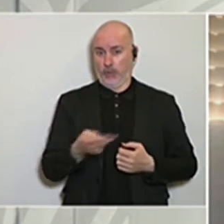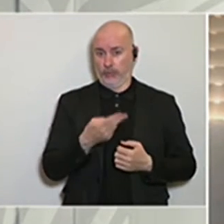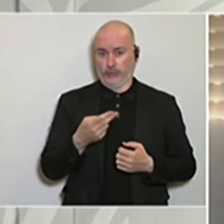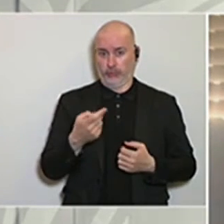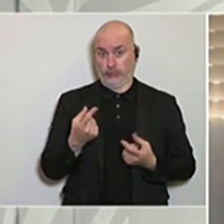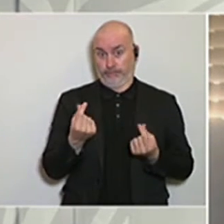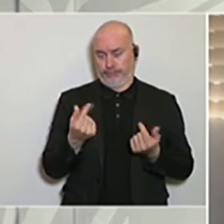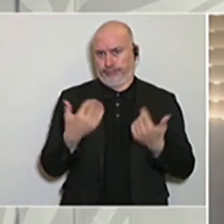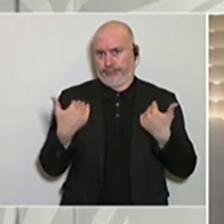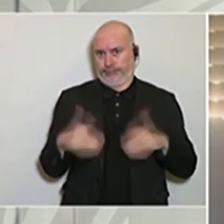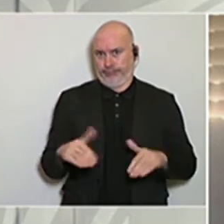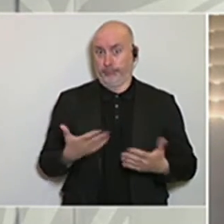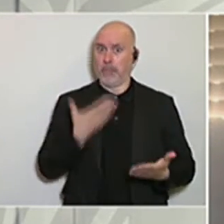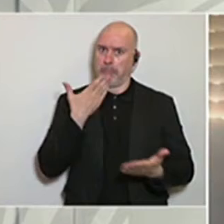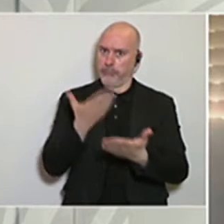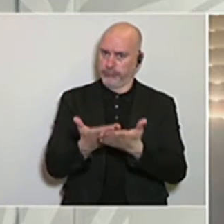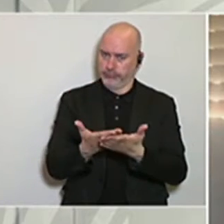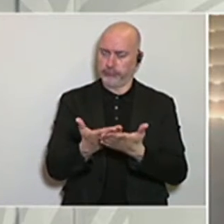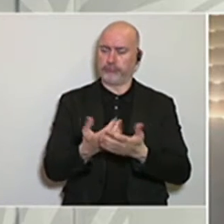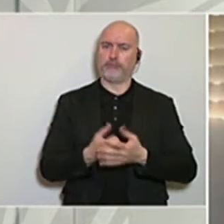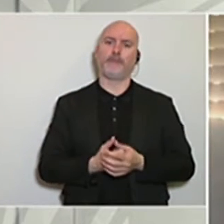de molts calés.